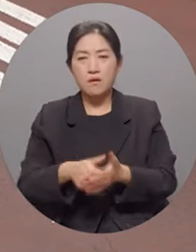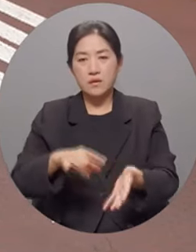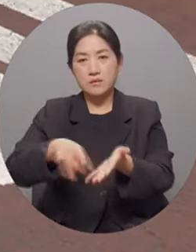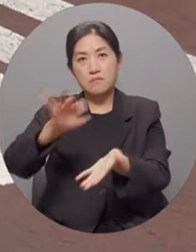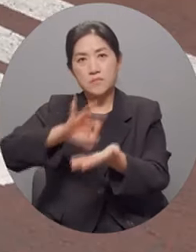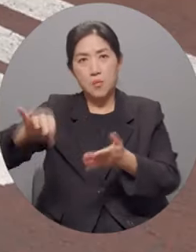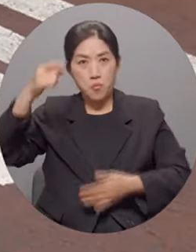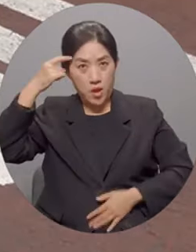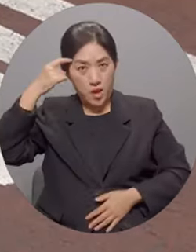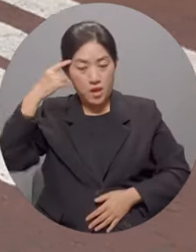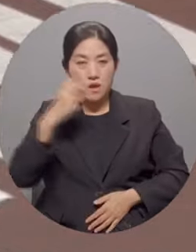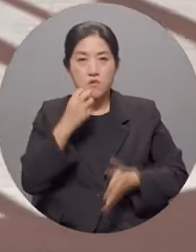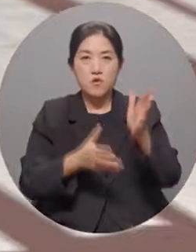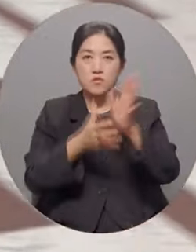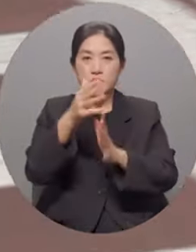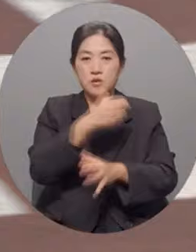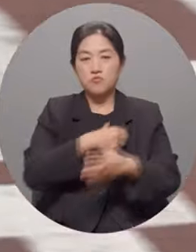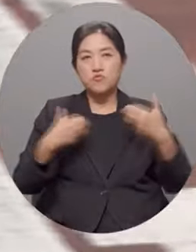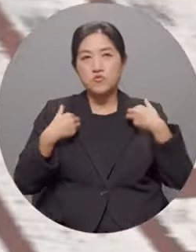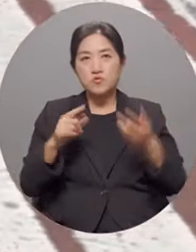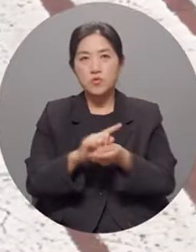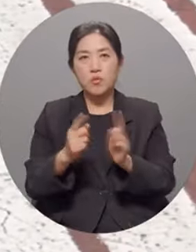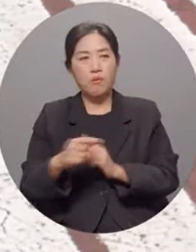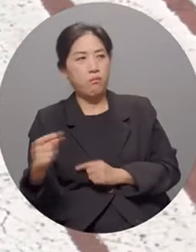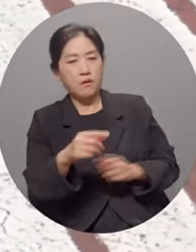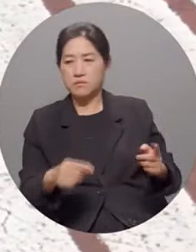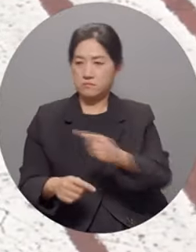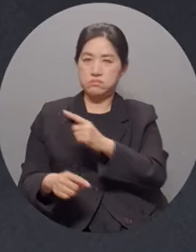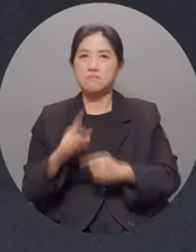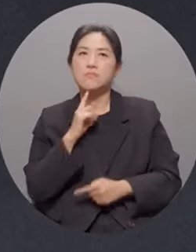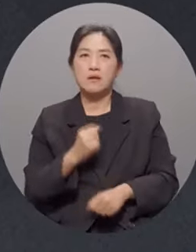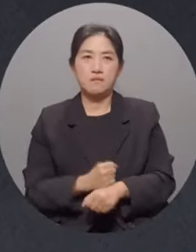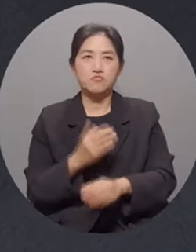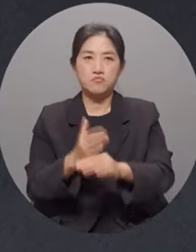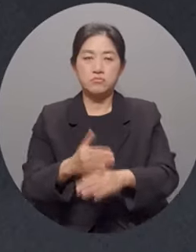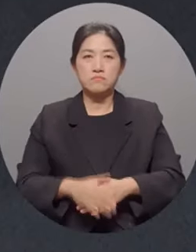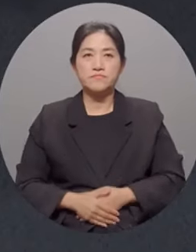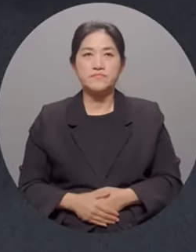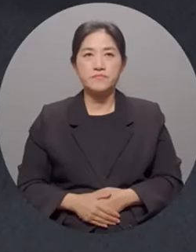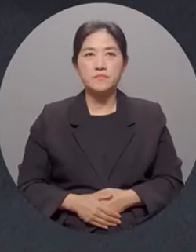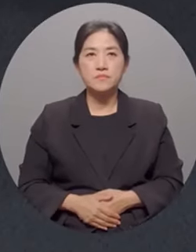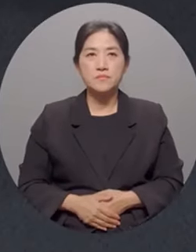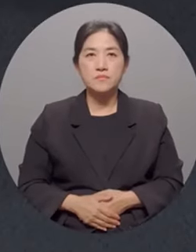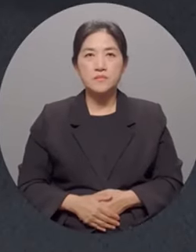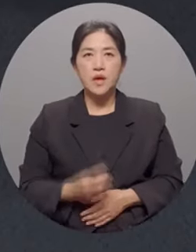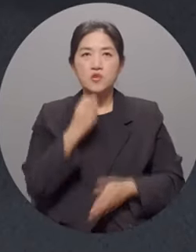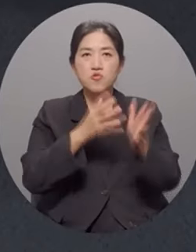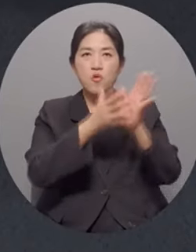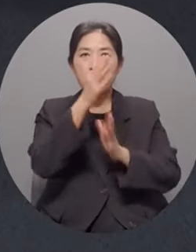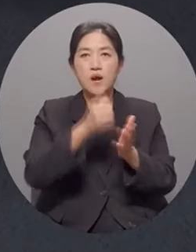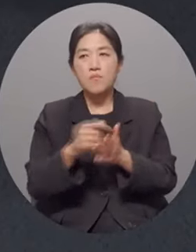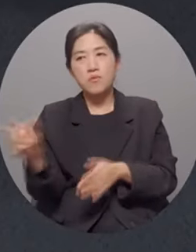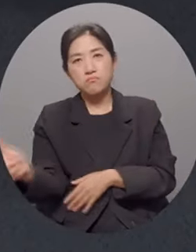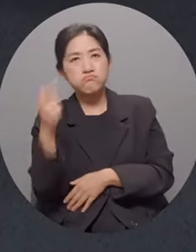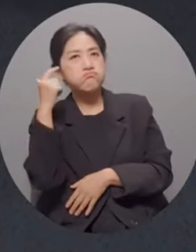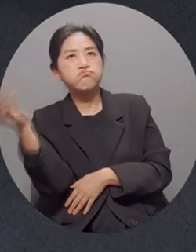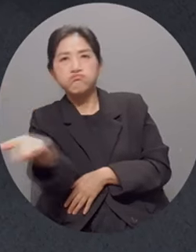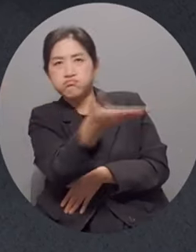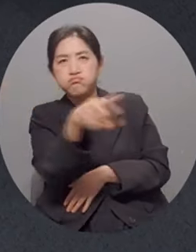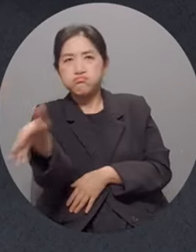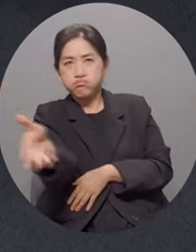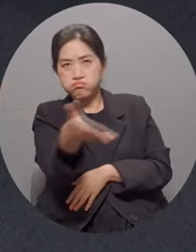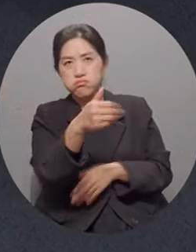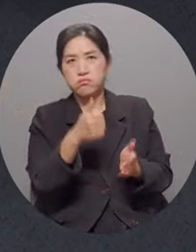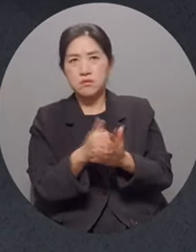원인, 서울시와 구청들은 서로를 지목했습니다. 그쪽에 한번 문의를 해보세요. 그때 기준이 이제 다중